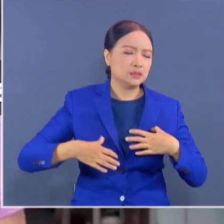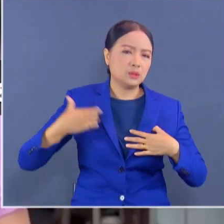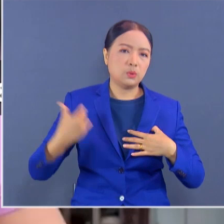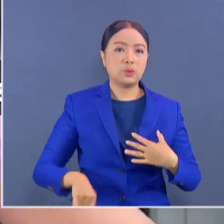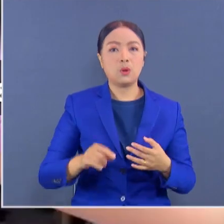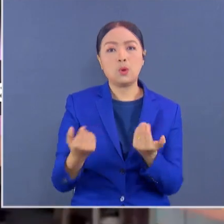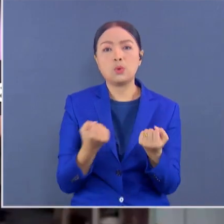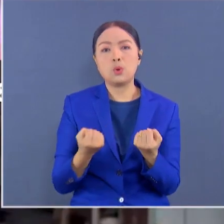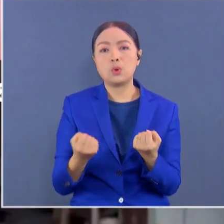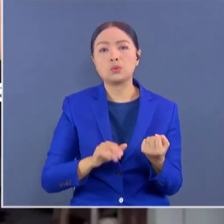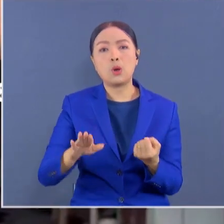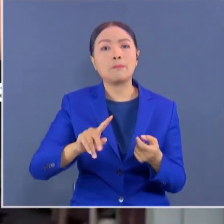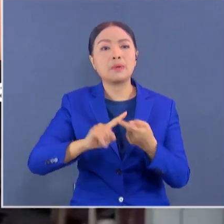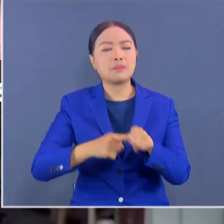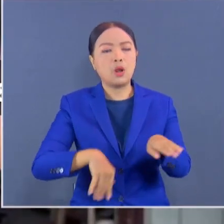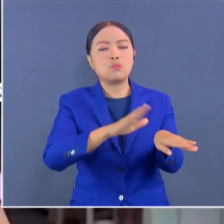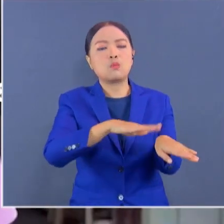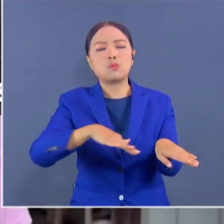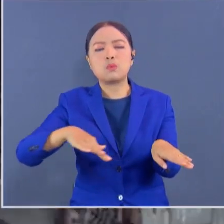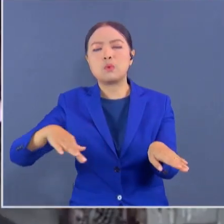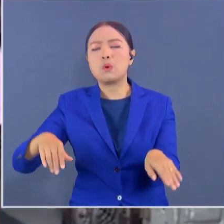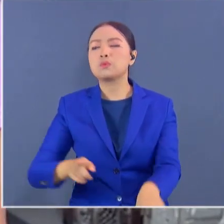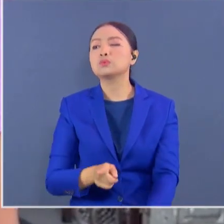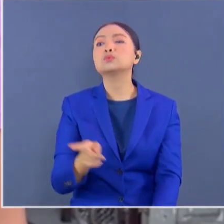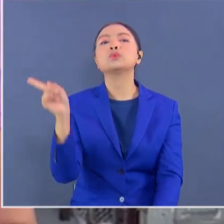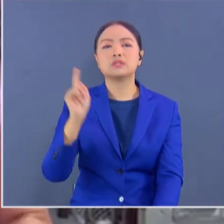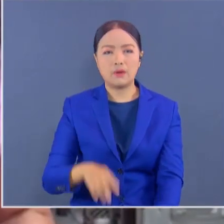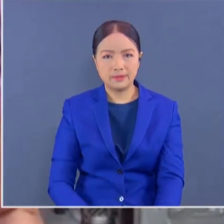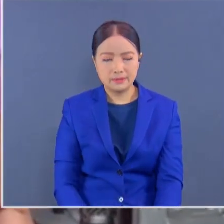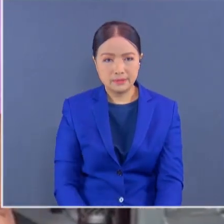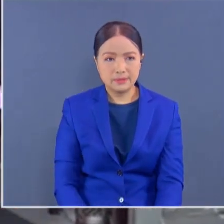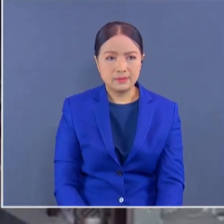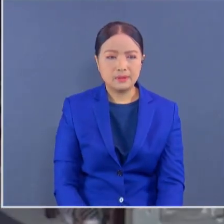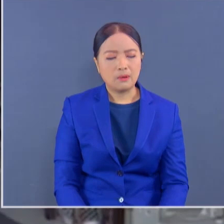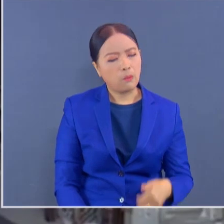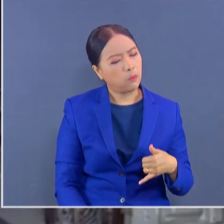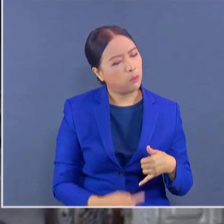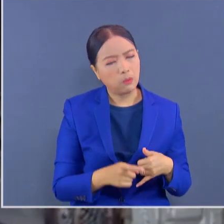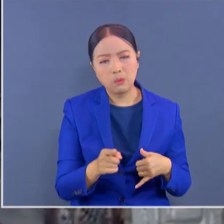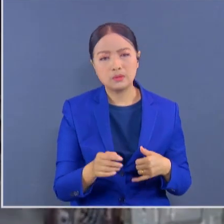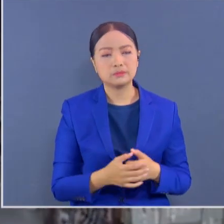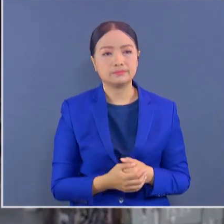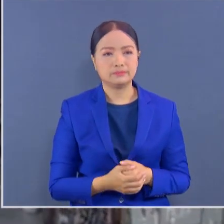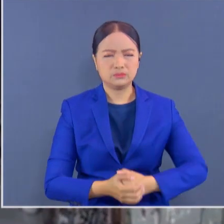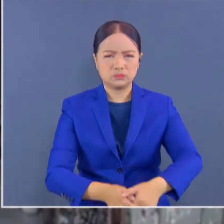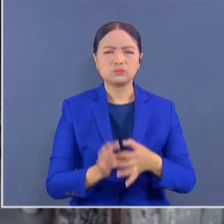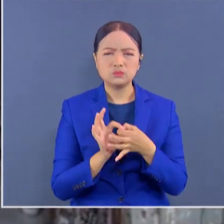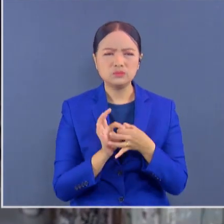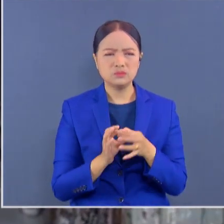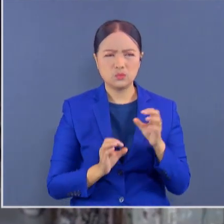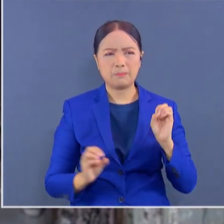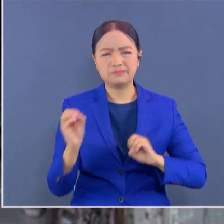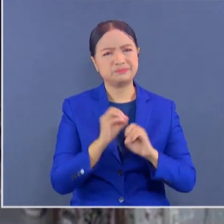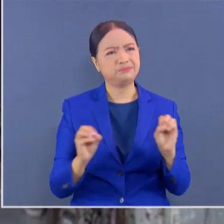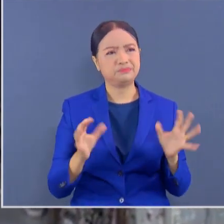อนมาจอดต่อๆๆกันจนสุดซอยอ่ะ เจ้าของบ้านบอกแบบนี้ไม่ไหวอ่ะสิ่งที่กลัวคือกังวลเรื่องของความปลอด